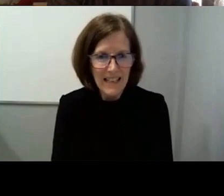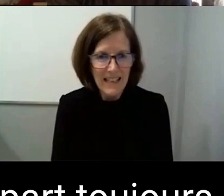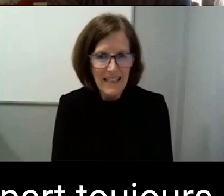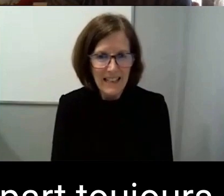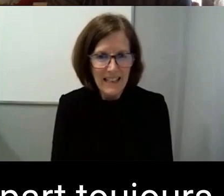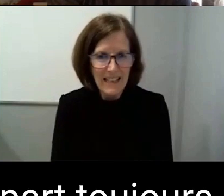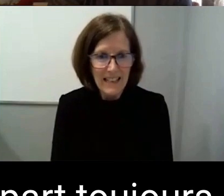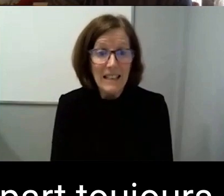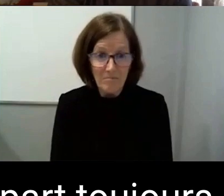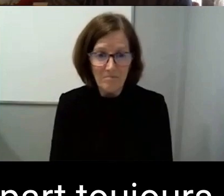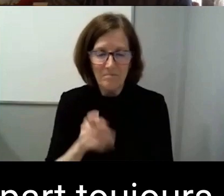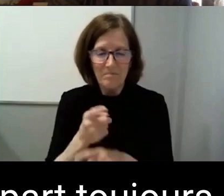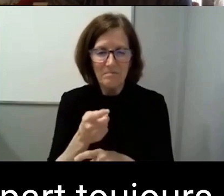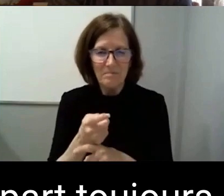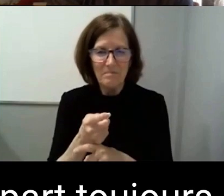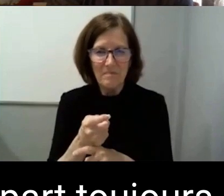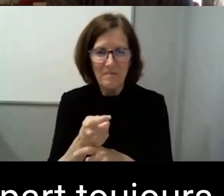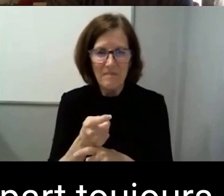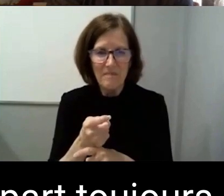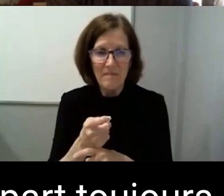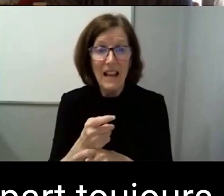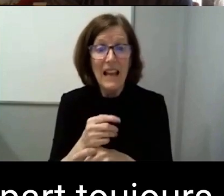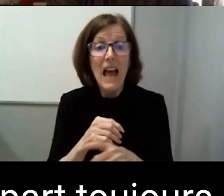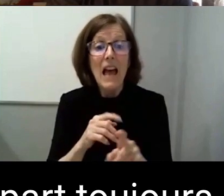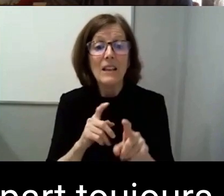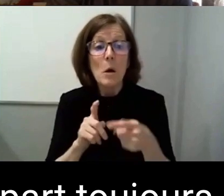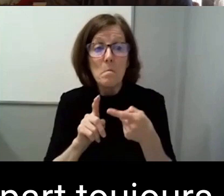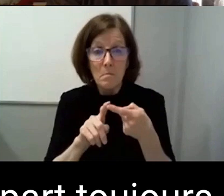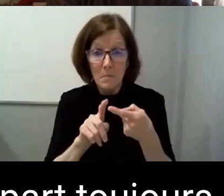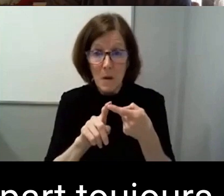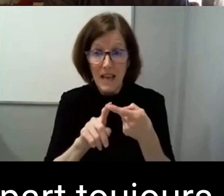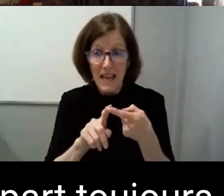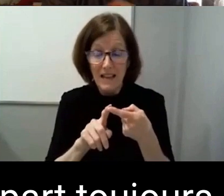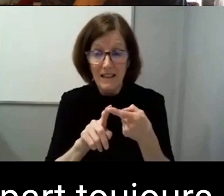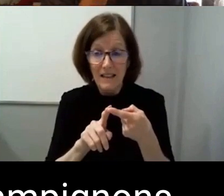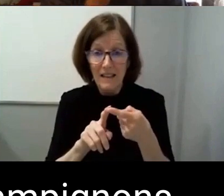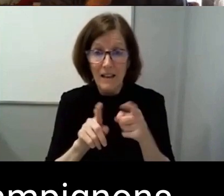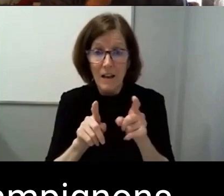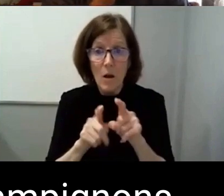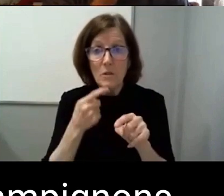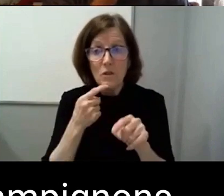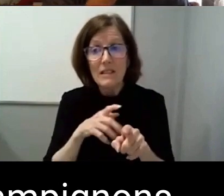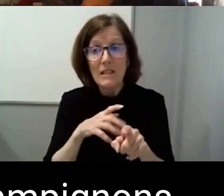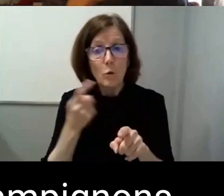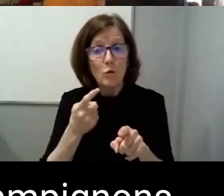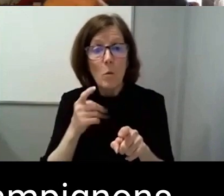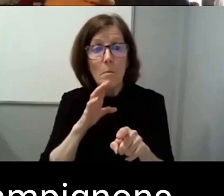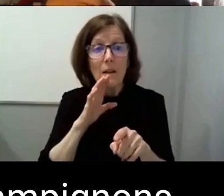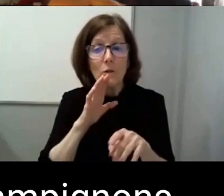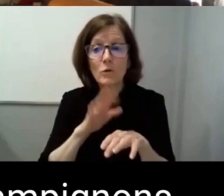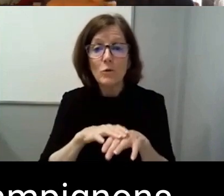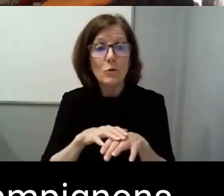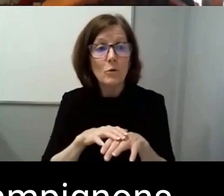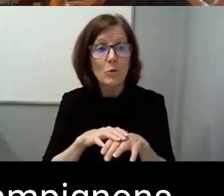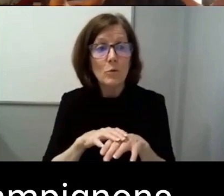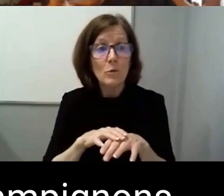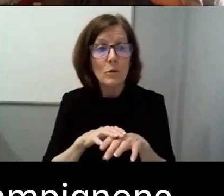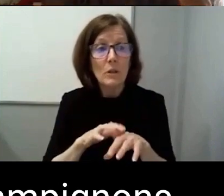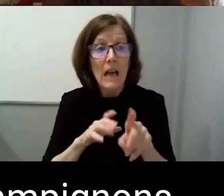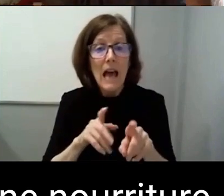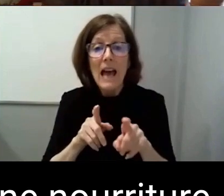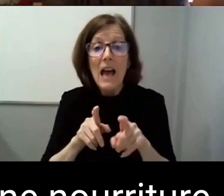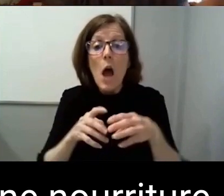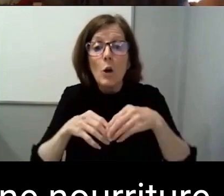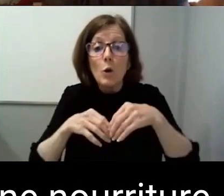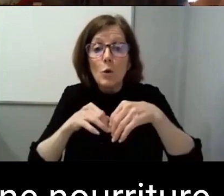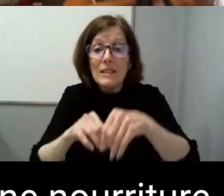Oui. Oui, donc la première, comme genre, on parle toujours de l'idée que quand on veut cultiver des